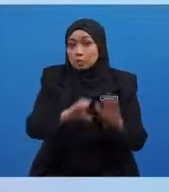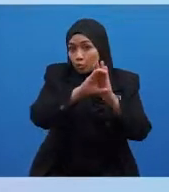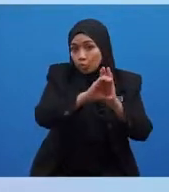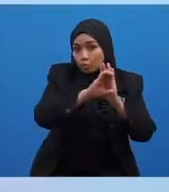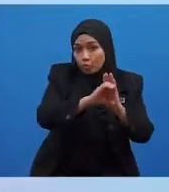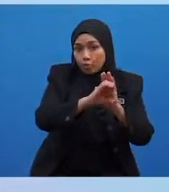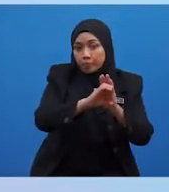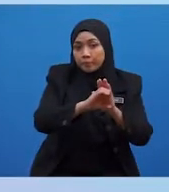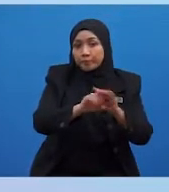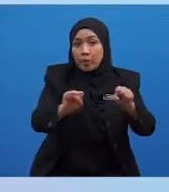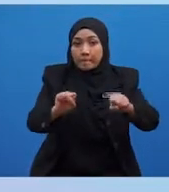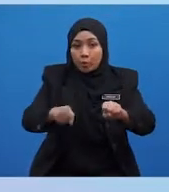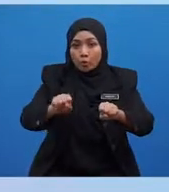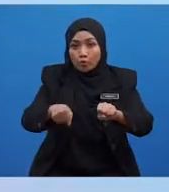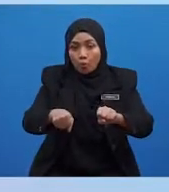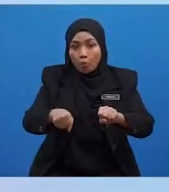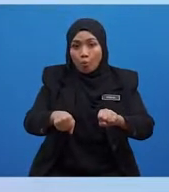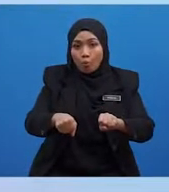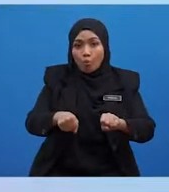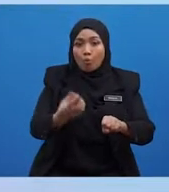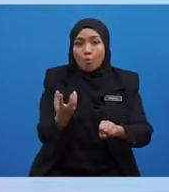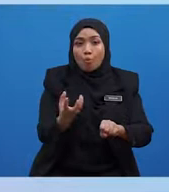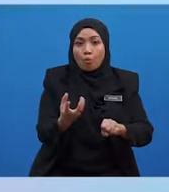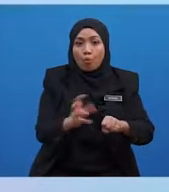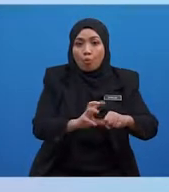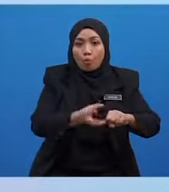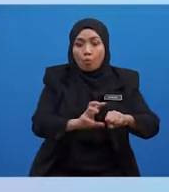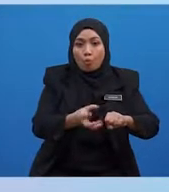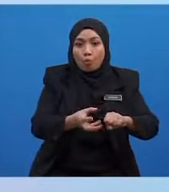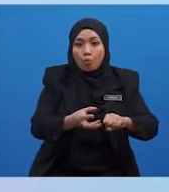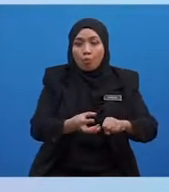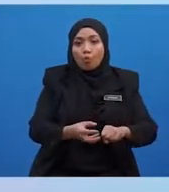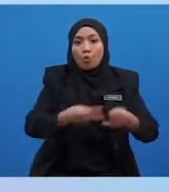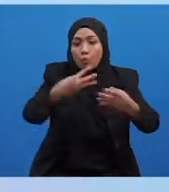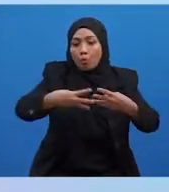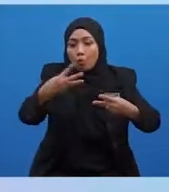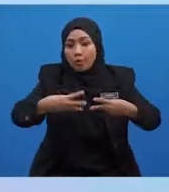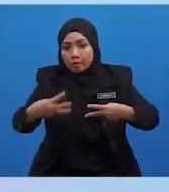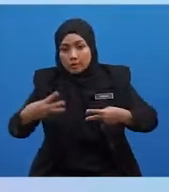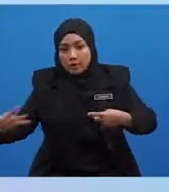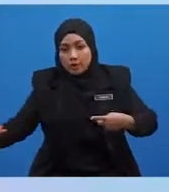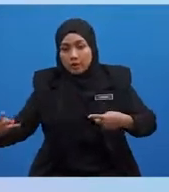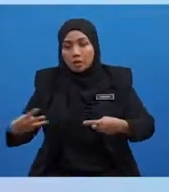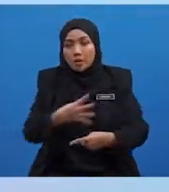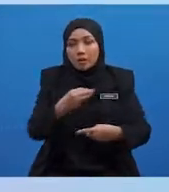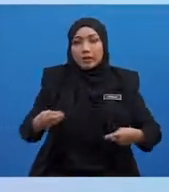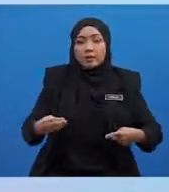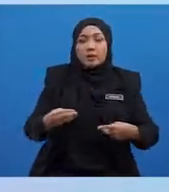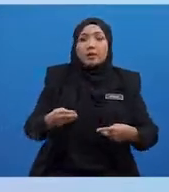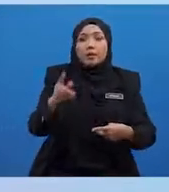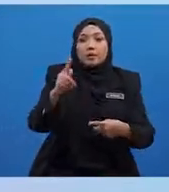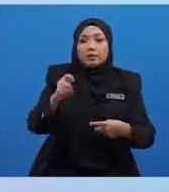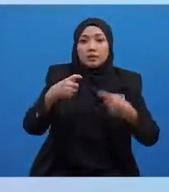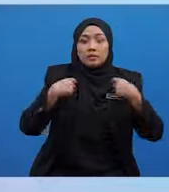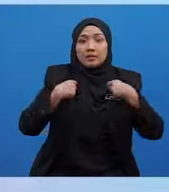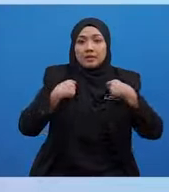Contohnya, motor, bateri, wayar dan tekstil. Dan kategori terakhir bagi produk industri